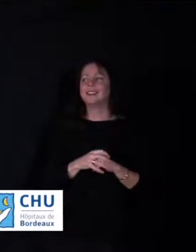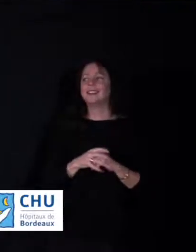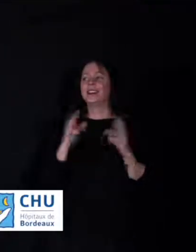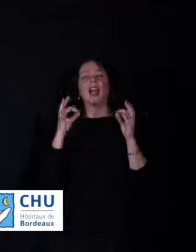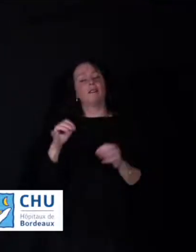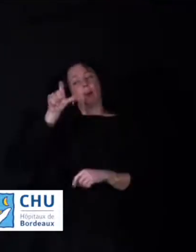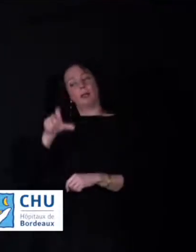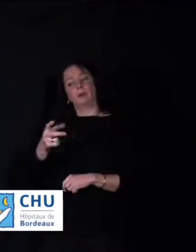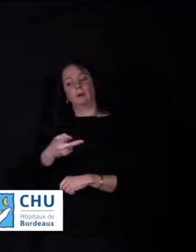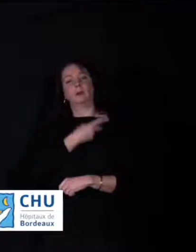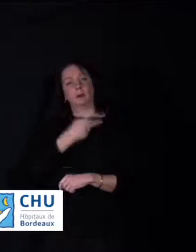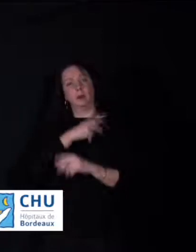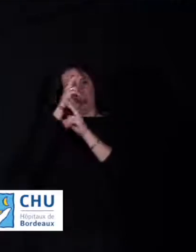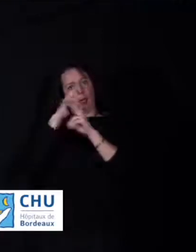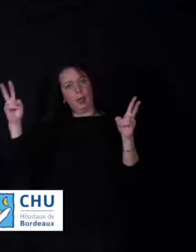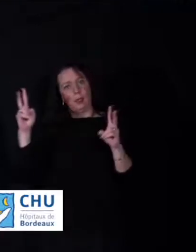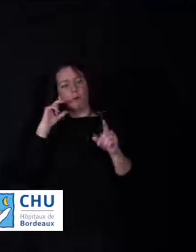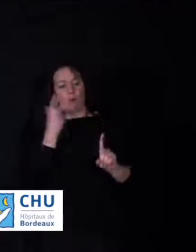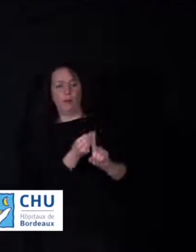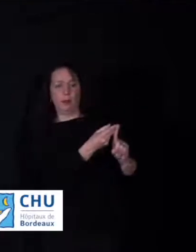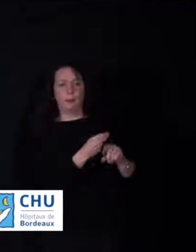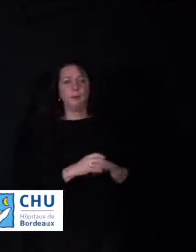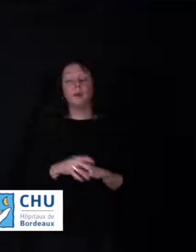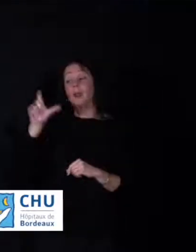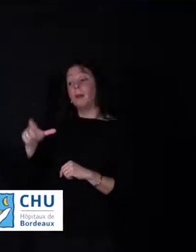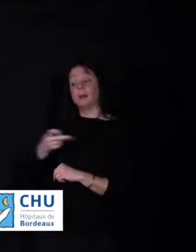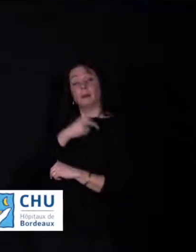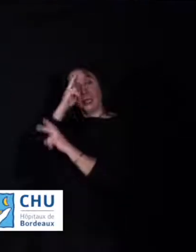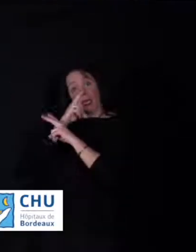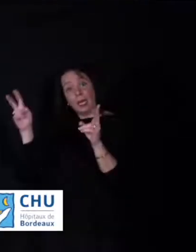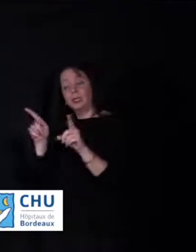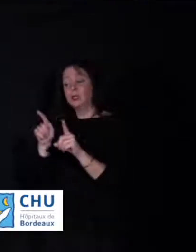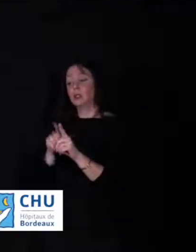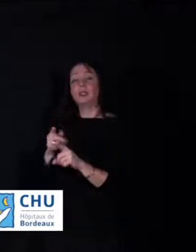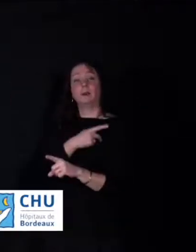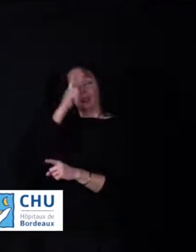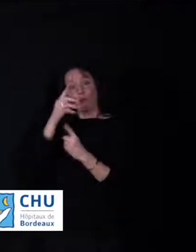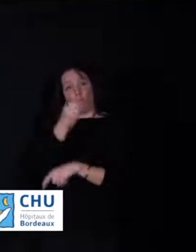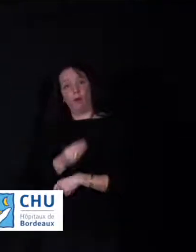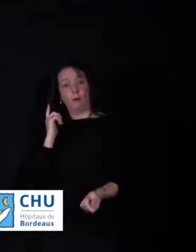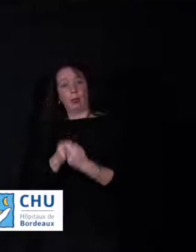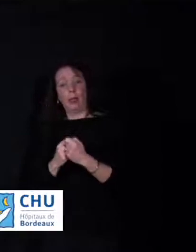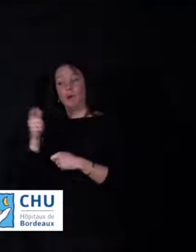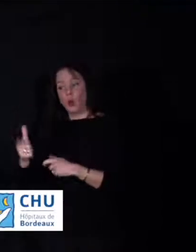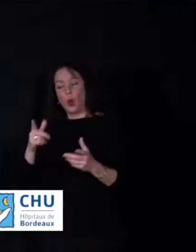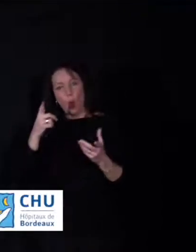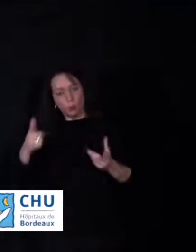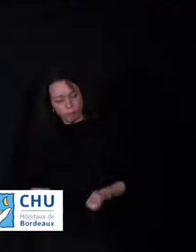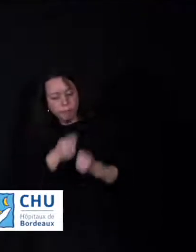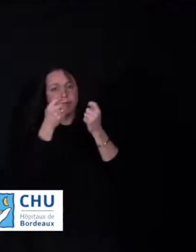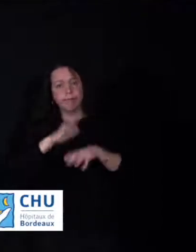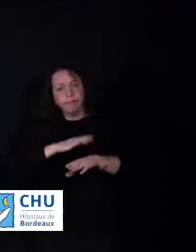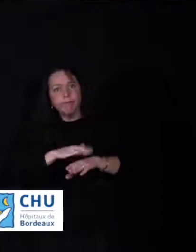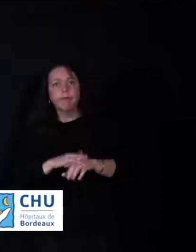du médecin généraliste dans la vaccination. Le médecin généraliste et le pédiatre ont des missions d'éducation et de prévention et de